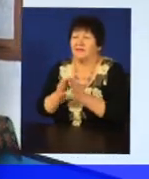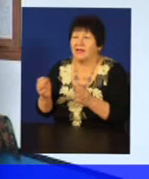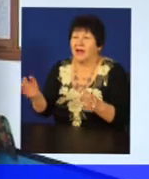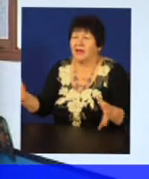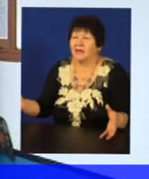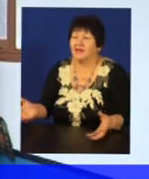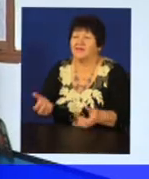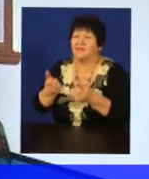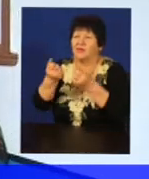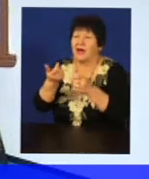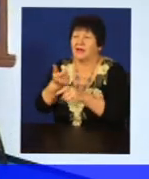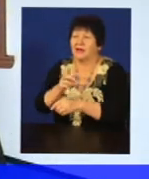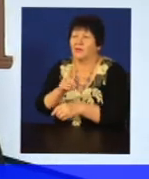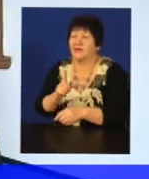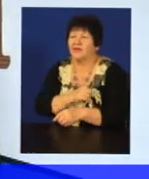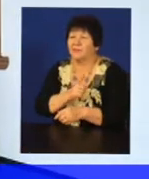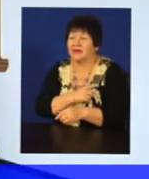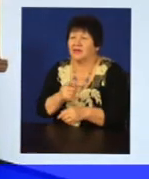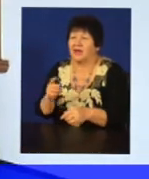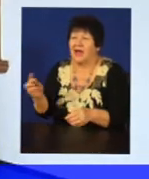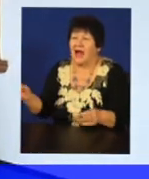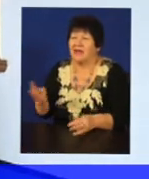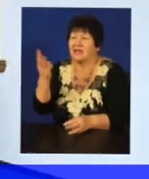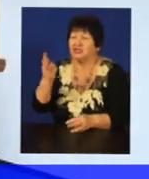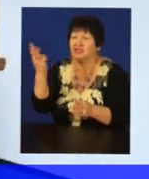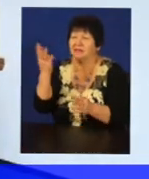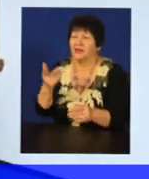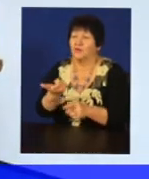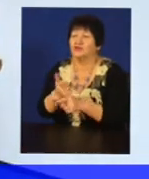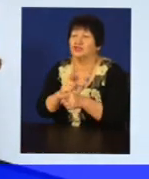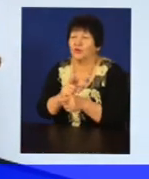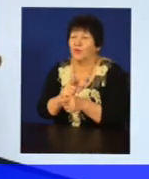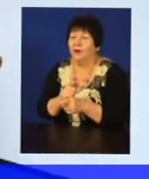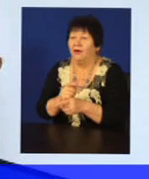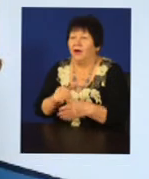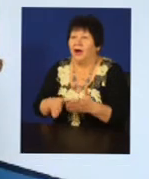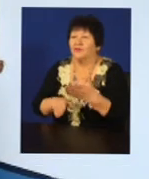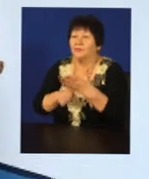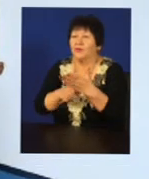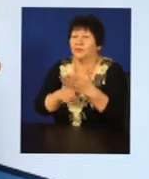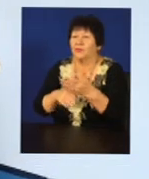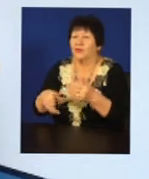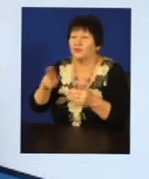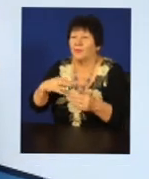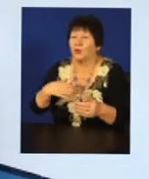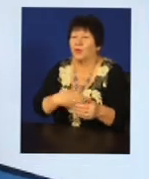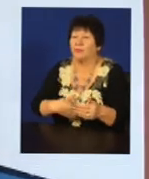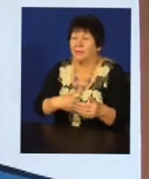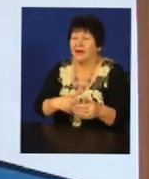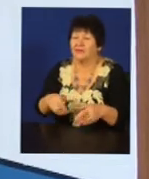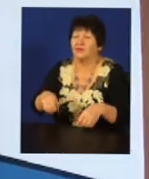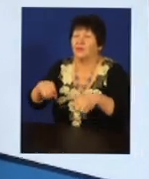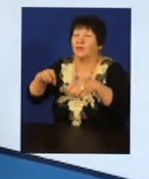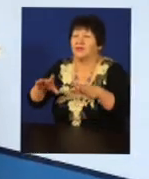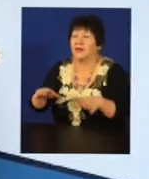Suntem inspectorii de prevenire a incendiilor. Și cu suportul domnului primar s-a